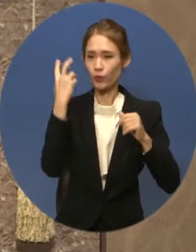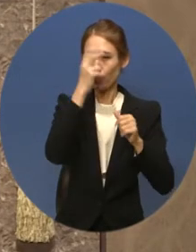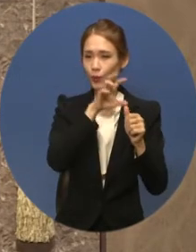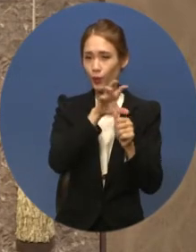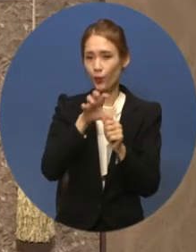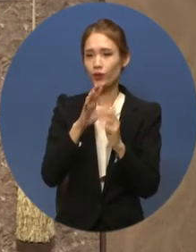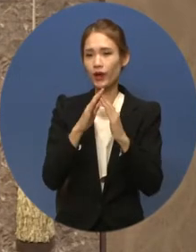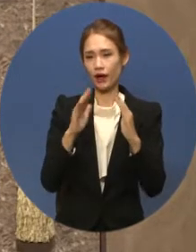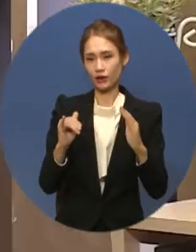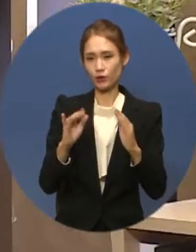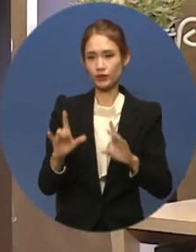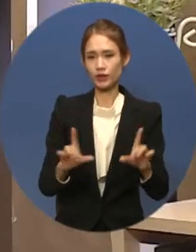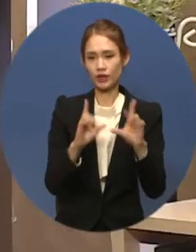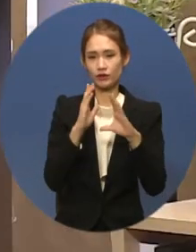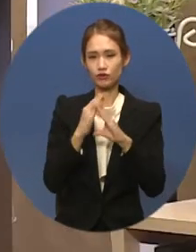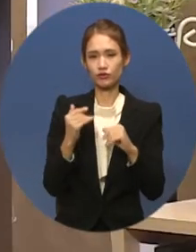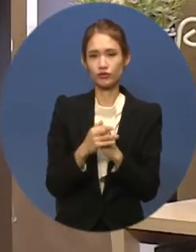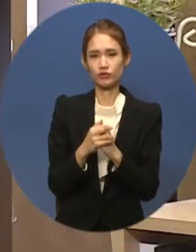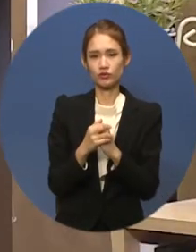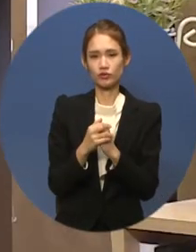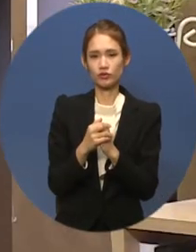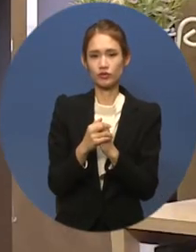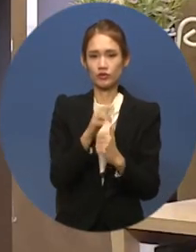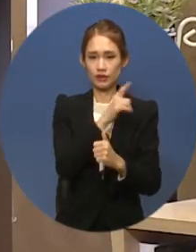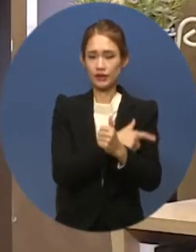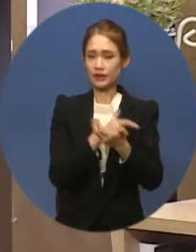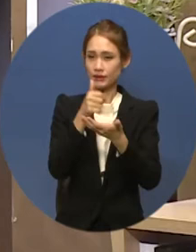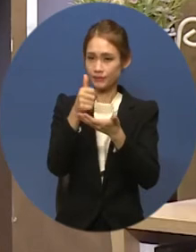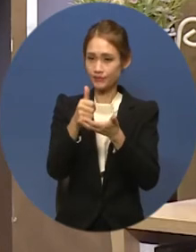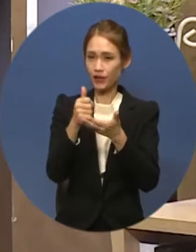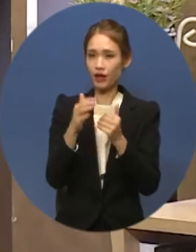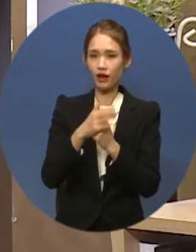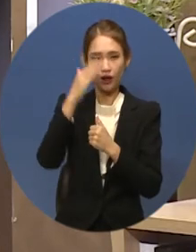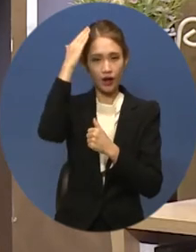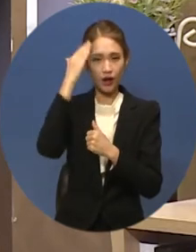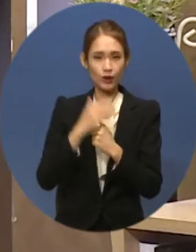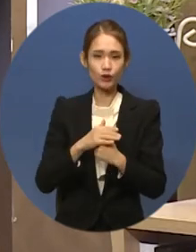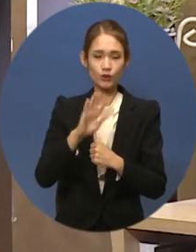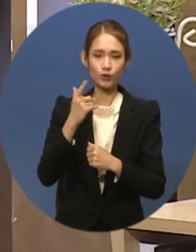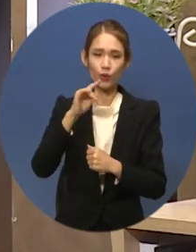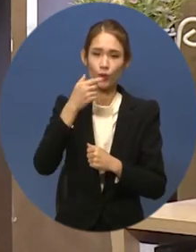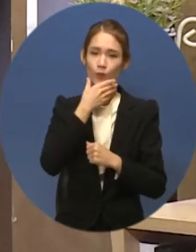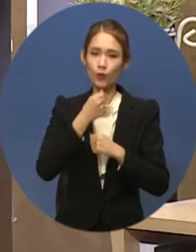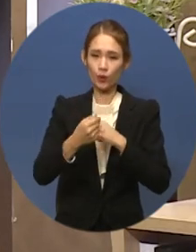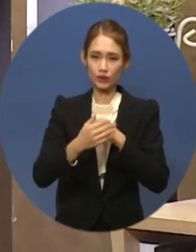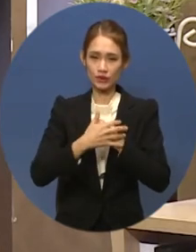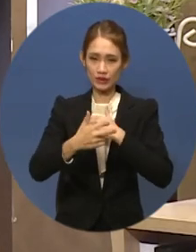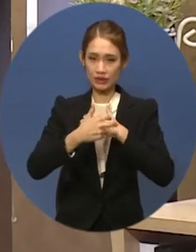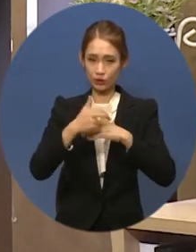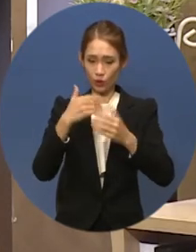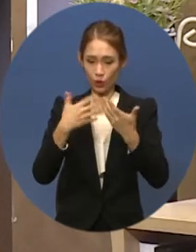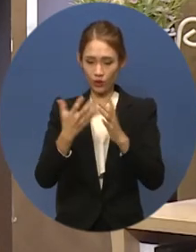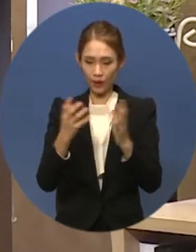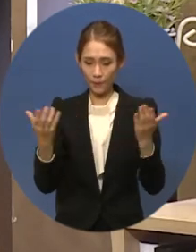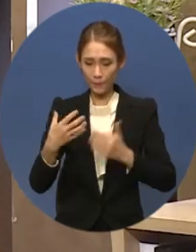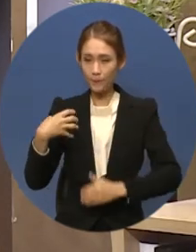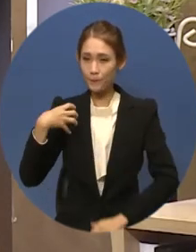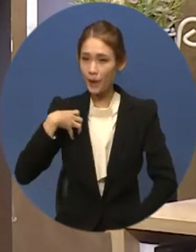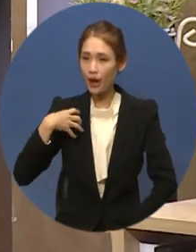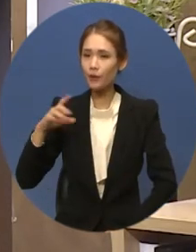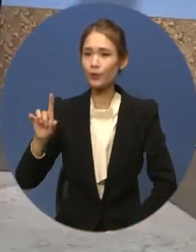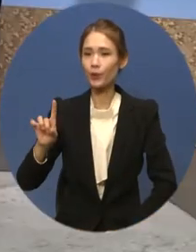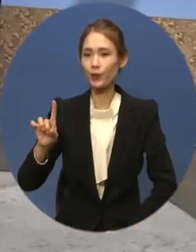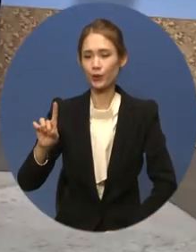계십니다 4 그렇다면은 이사님께서 는 매쉬 개미 한국보훈복지의료공단 에서 어떤 업무를 맡고